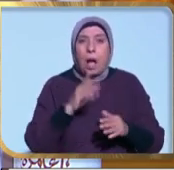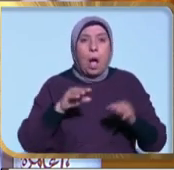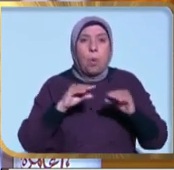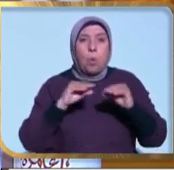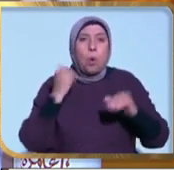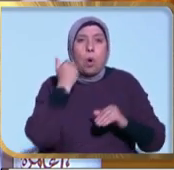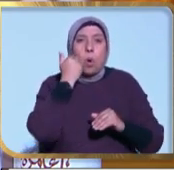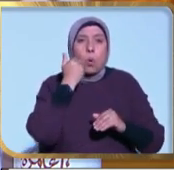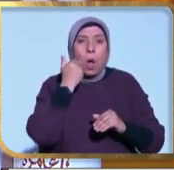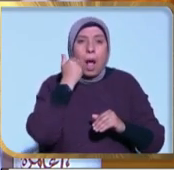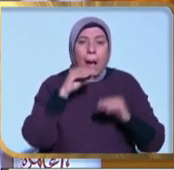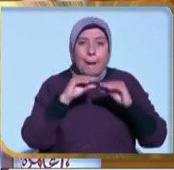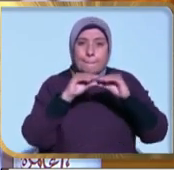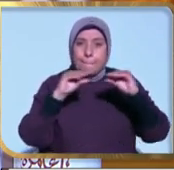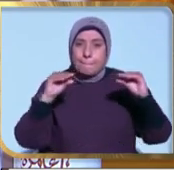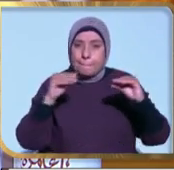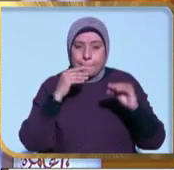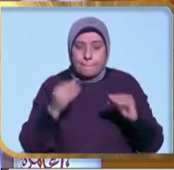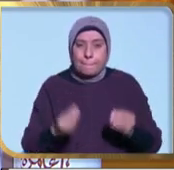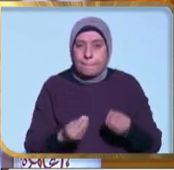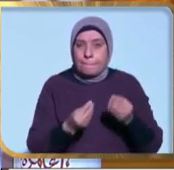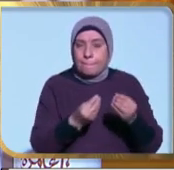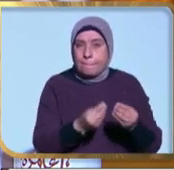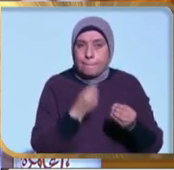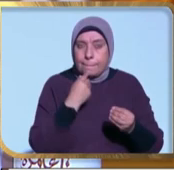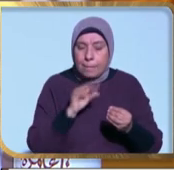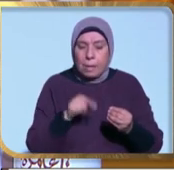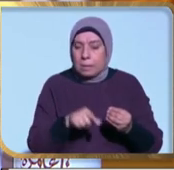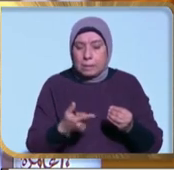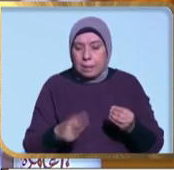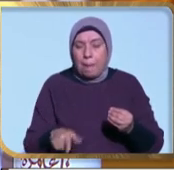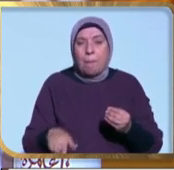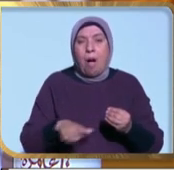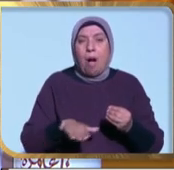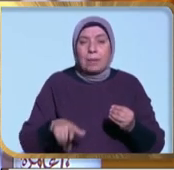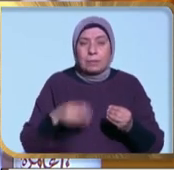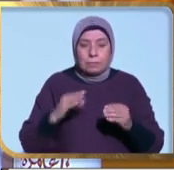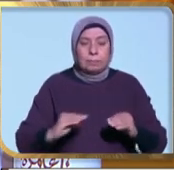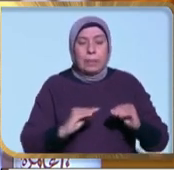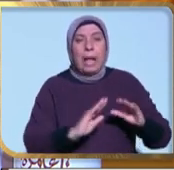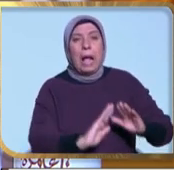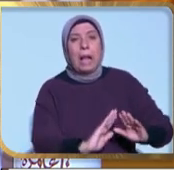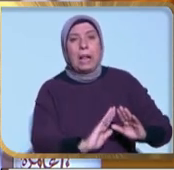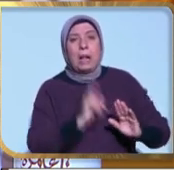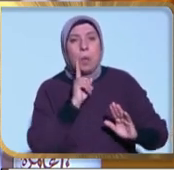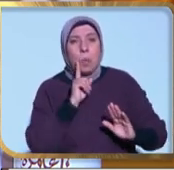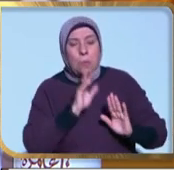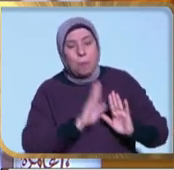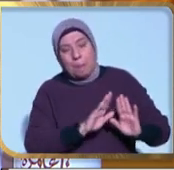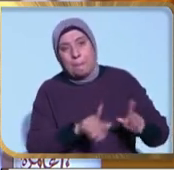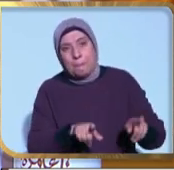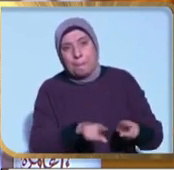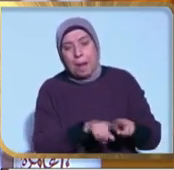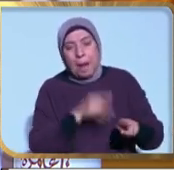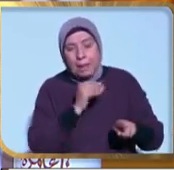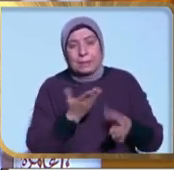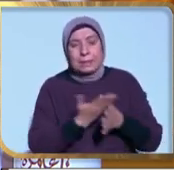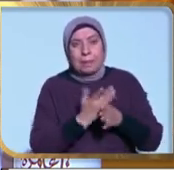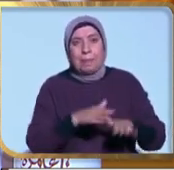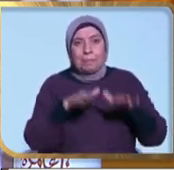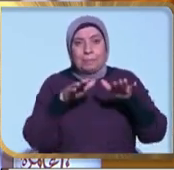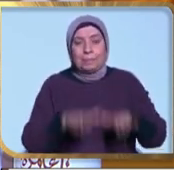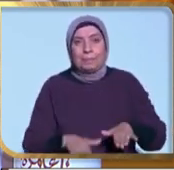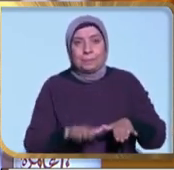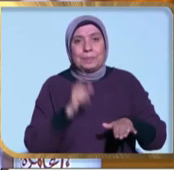زي ما ذكر ده المالكيه لانه ده من الارض بحطها احط التراب احط الزلط ده او الزلط دي او القطعه من